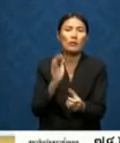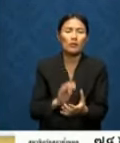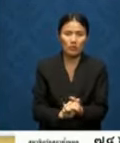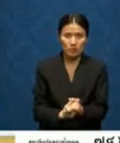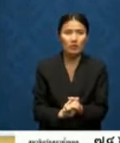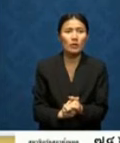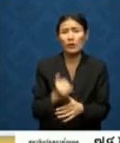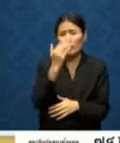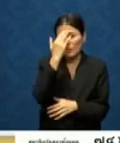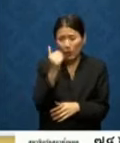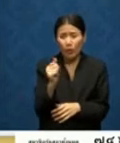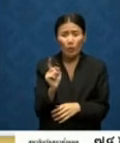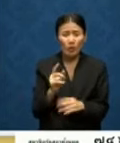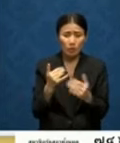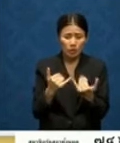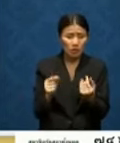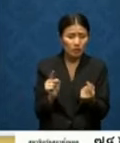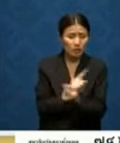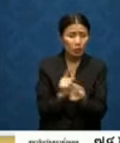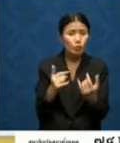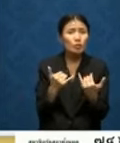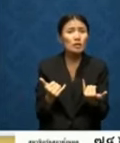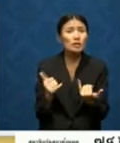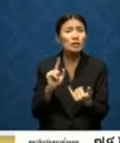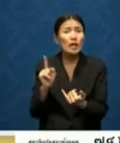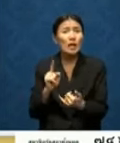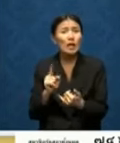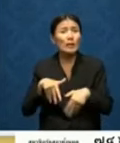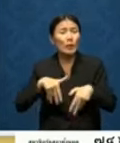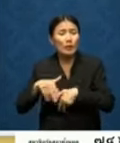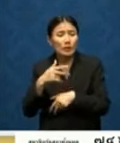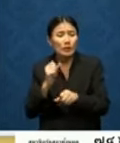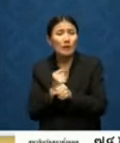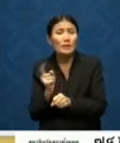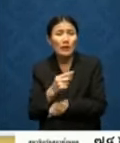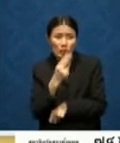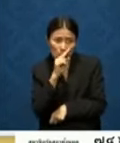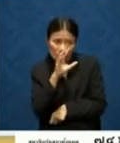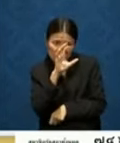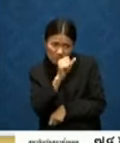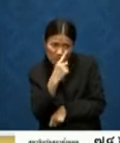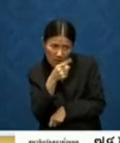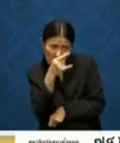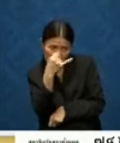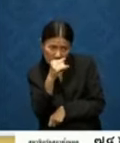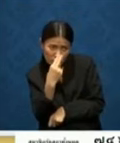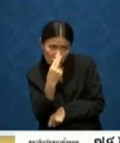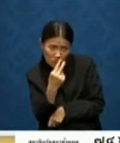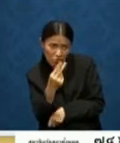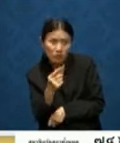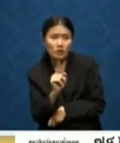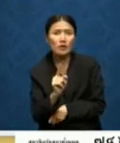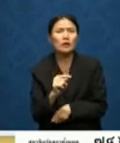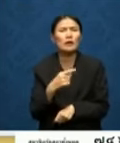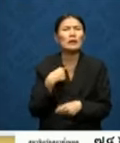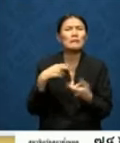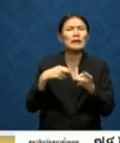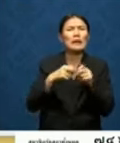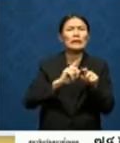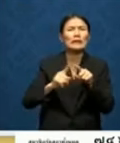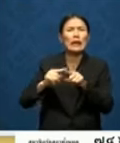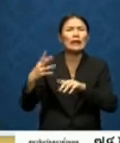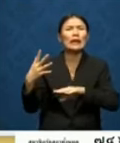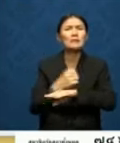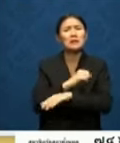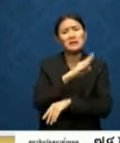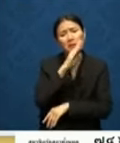cushionเป็นสังคมจับผิด สังคมจับให้มั่นคั่นใหตายมองทกอย่างเป็นเรองการเมืองหมดถ้าไม